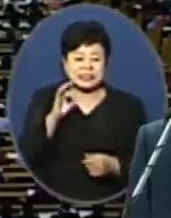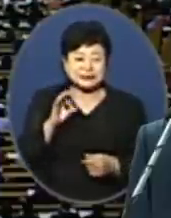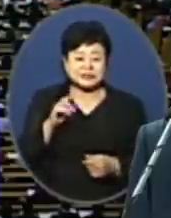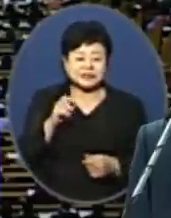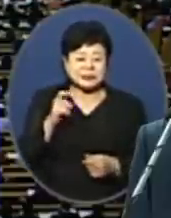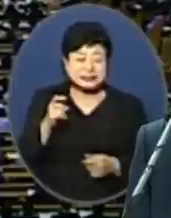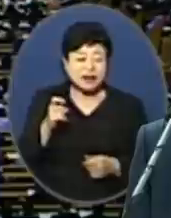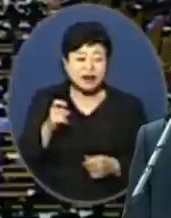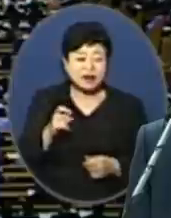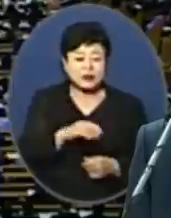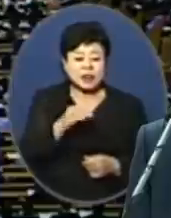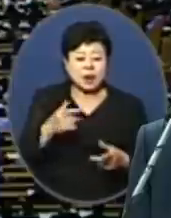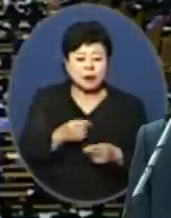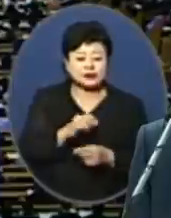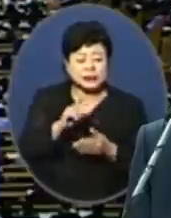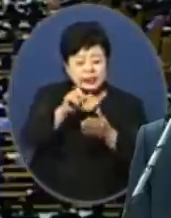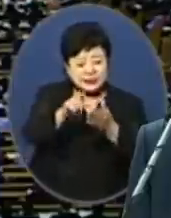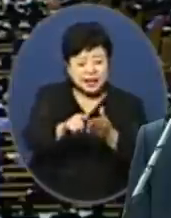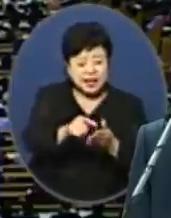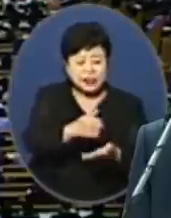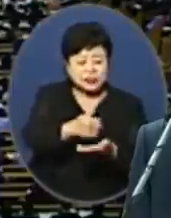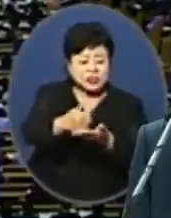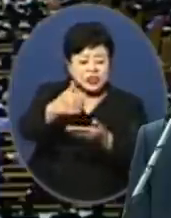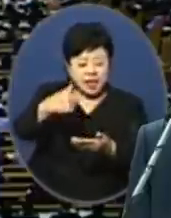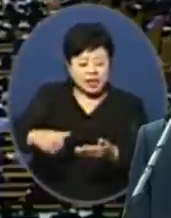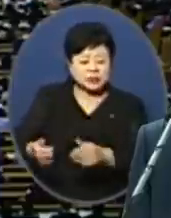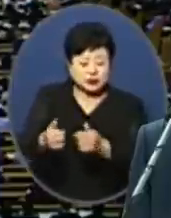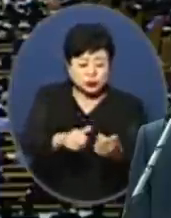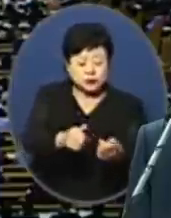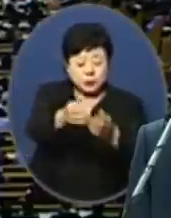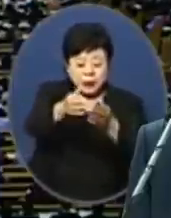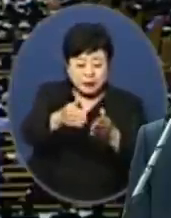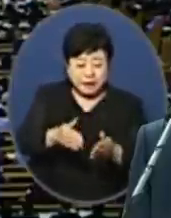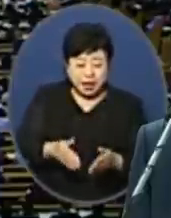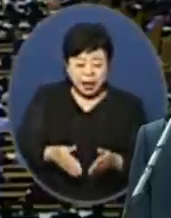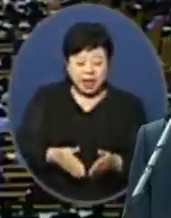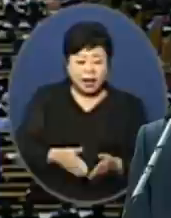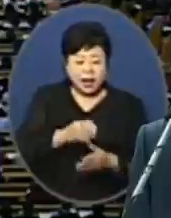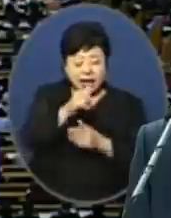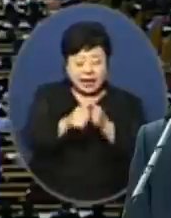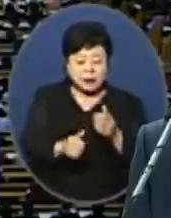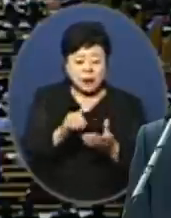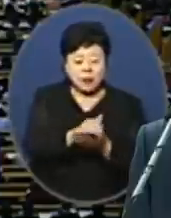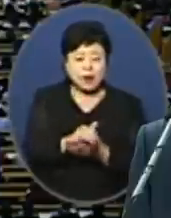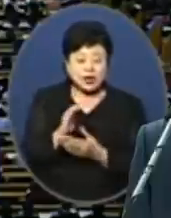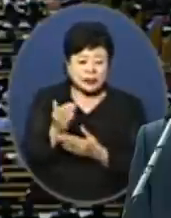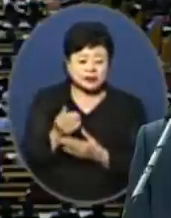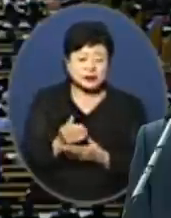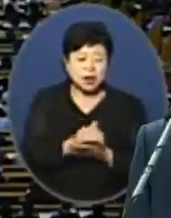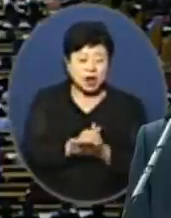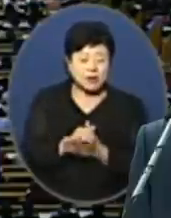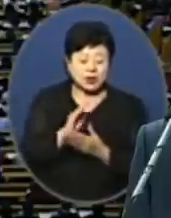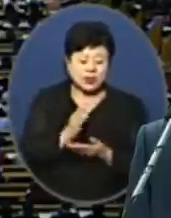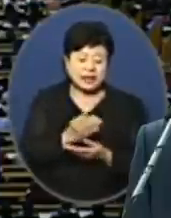곧 우리가 원수 되었을 때 그의 아들의 죽으심으로 말미암아 하나님과 화목하게